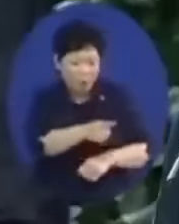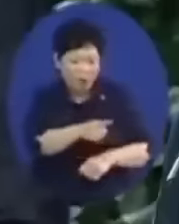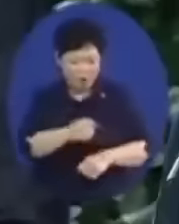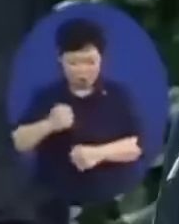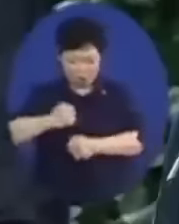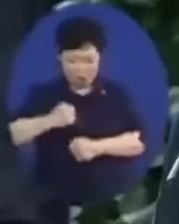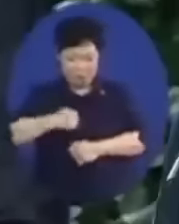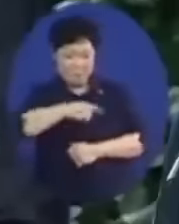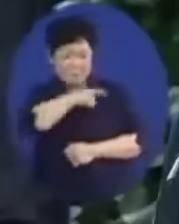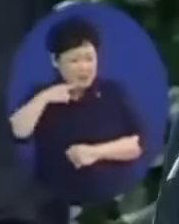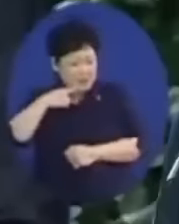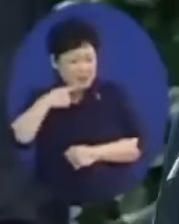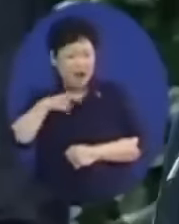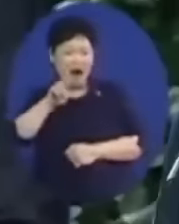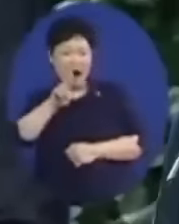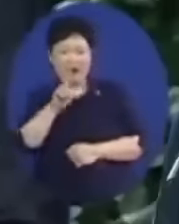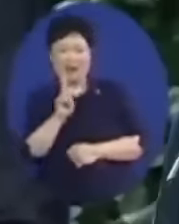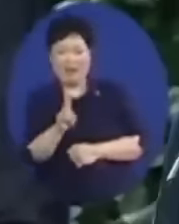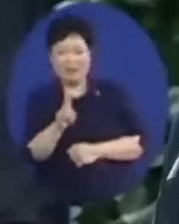군인의 피가